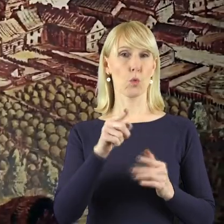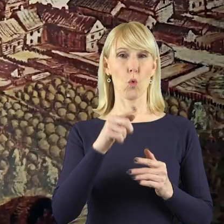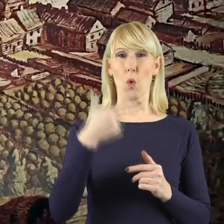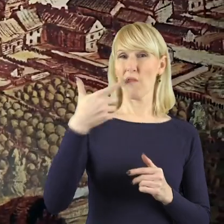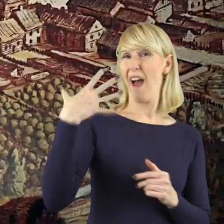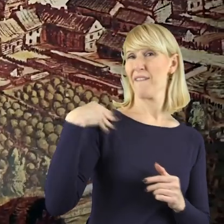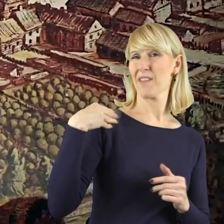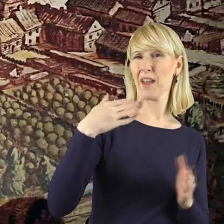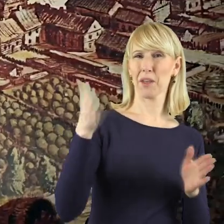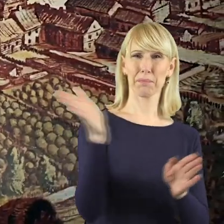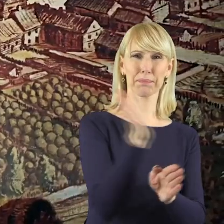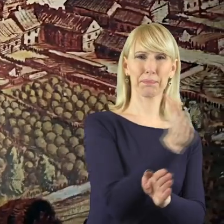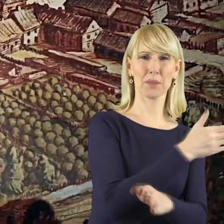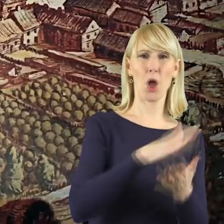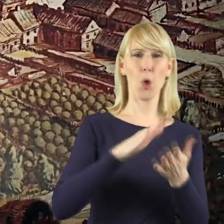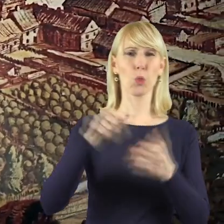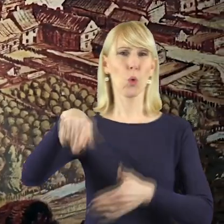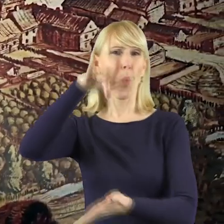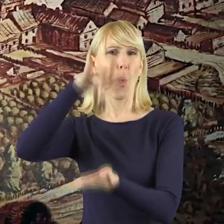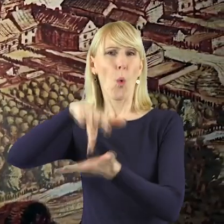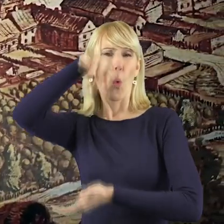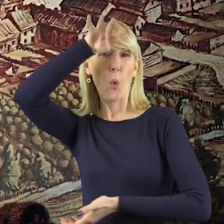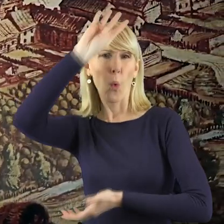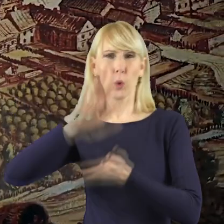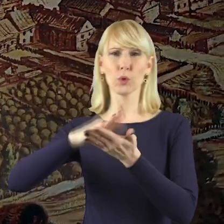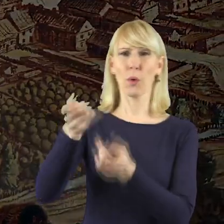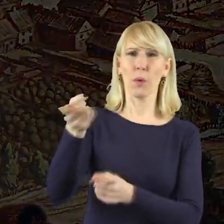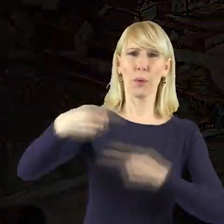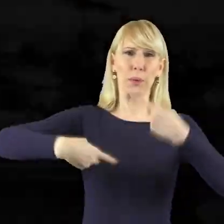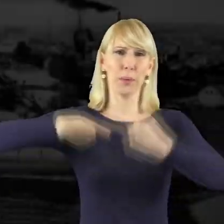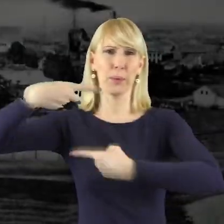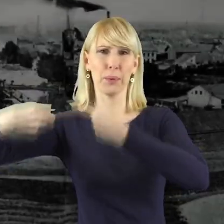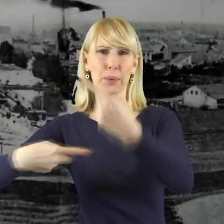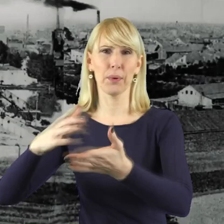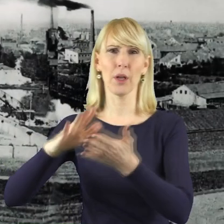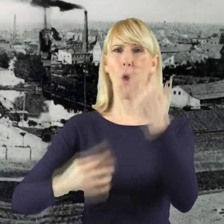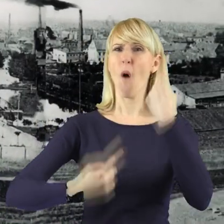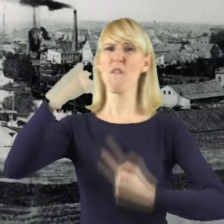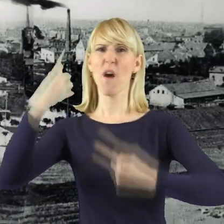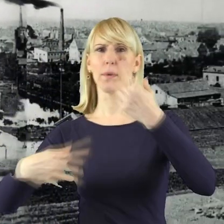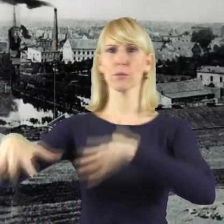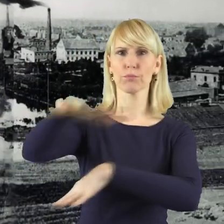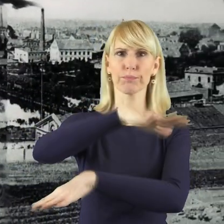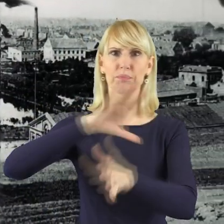Minęły dwa wieki, odkąd Łódź rozpoczęła ewolucję z małego, niepozornego miasteczka w fabryczną metropolię.